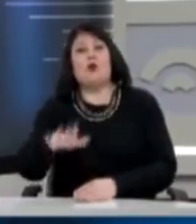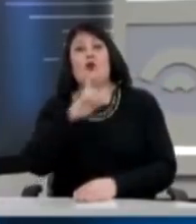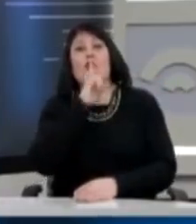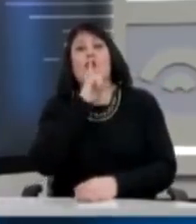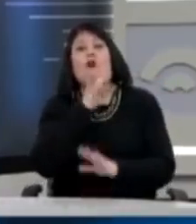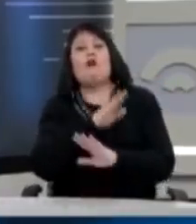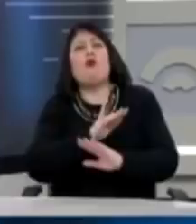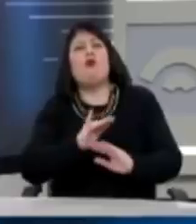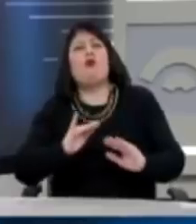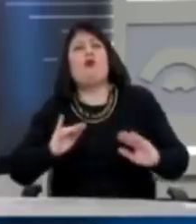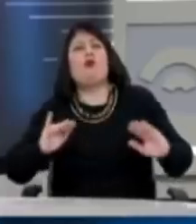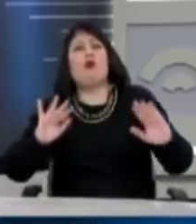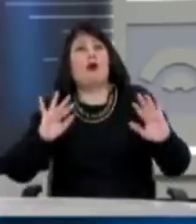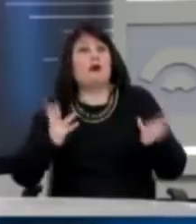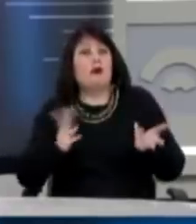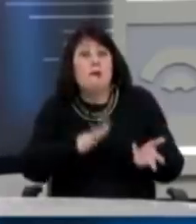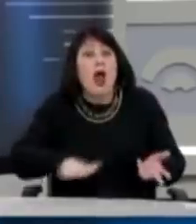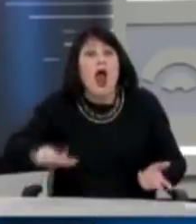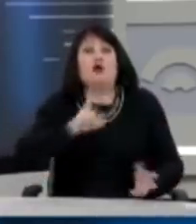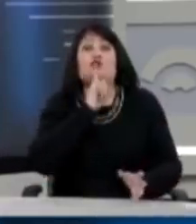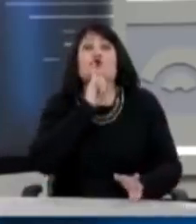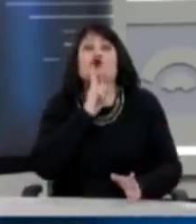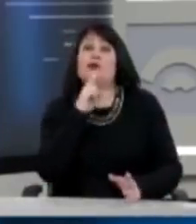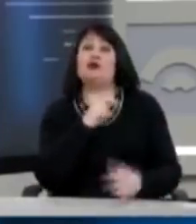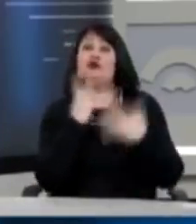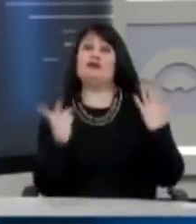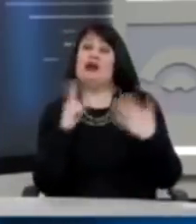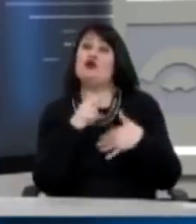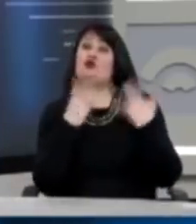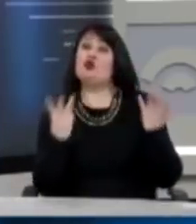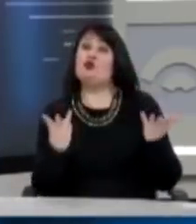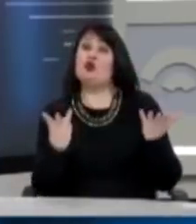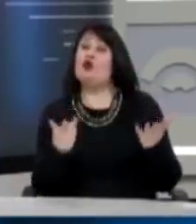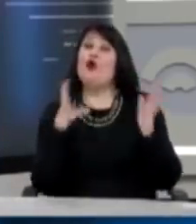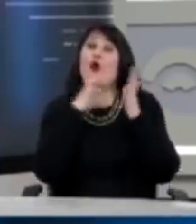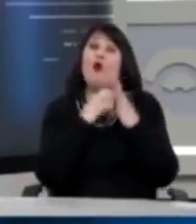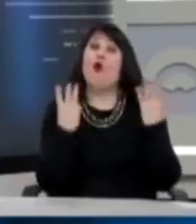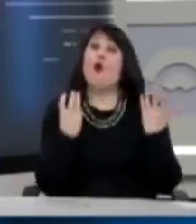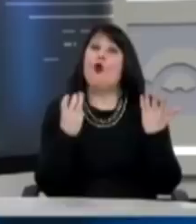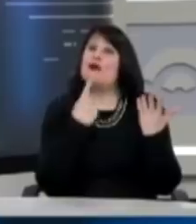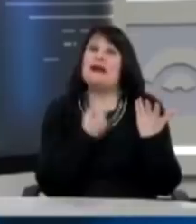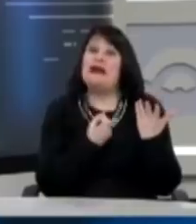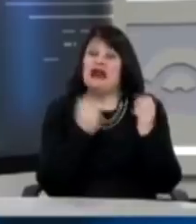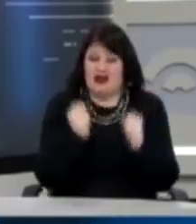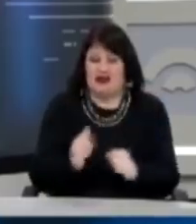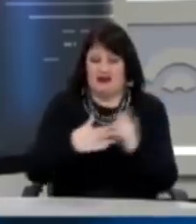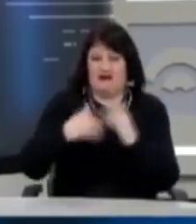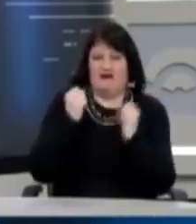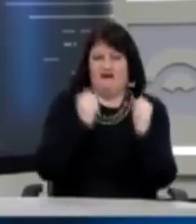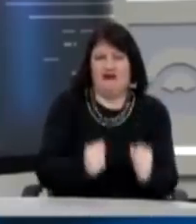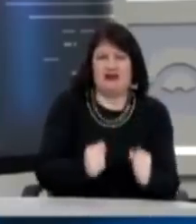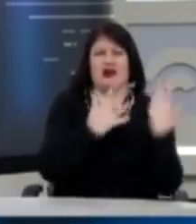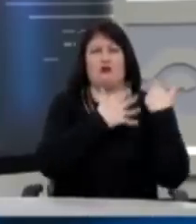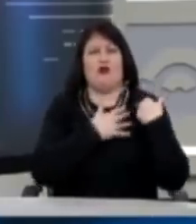Κουβέντα. Κουβέντα. Τι λένε τα 27 και 28 γενικά και το 80, να τα πάρουμε μαζί. Βάσεις,